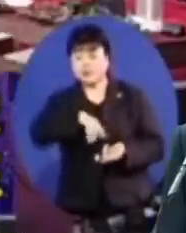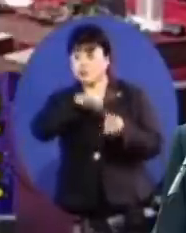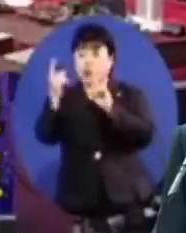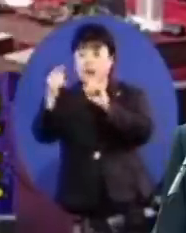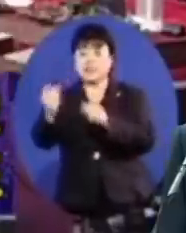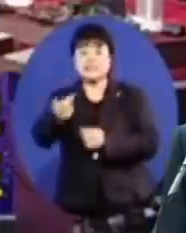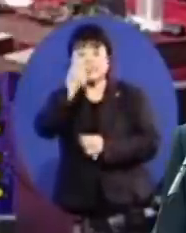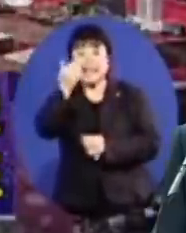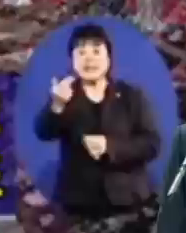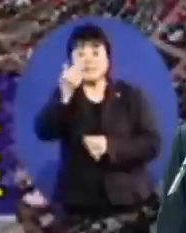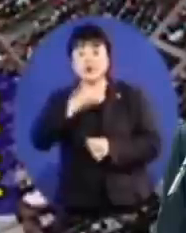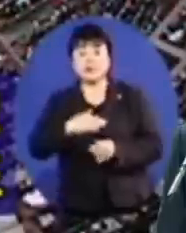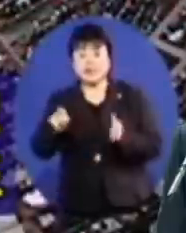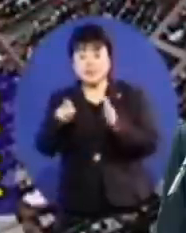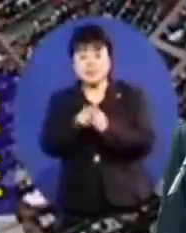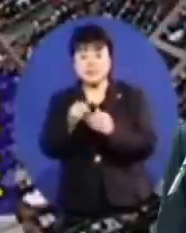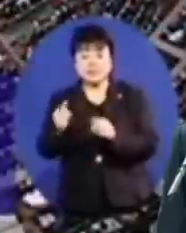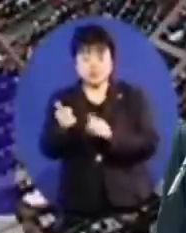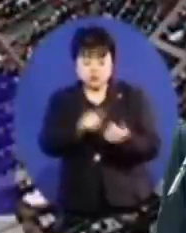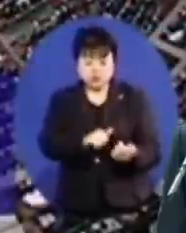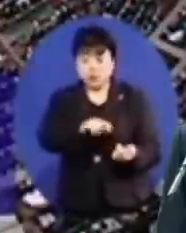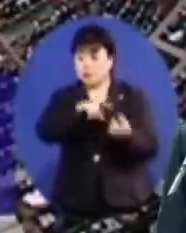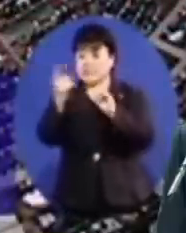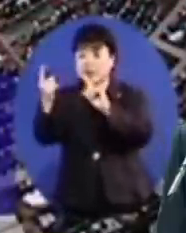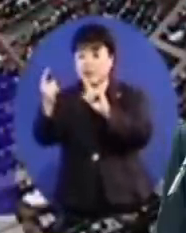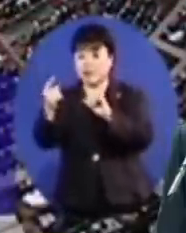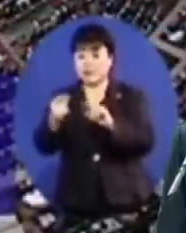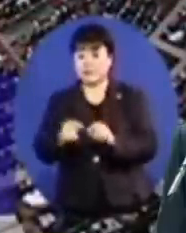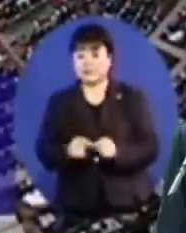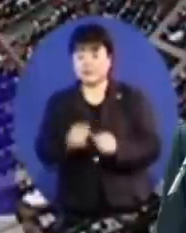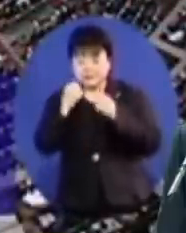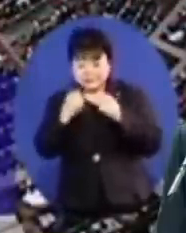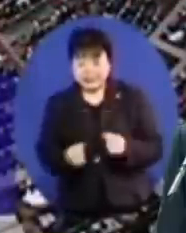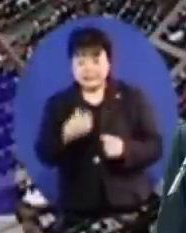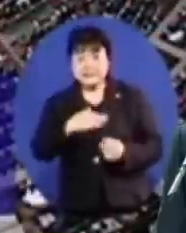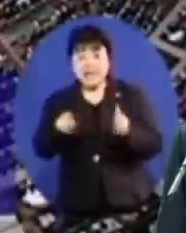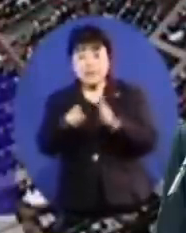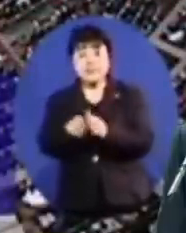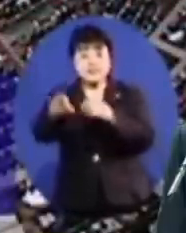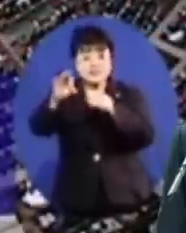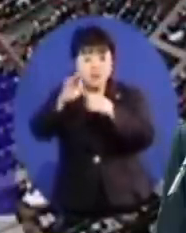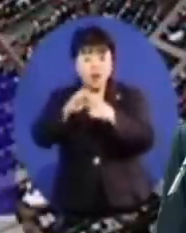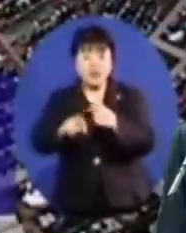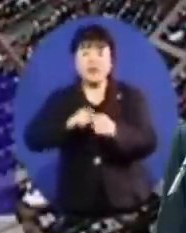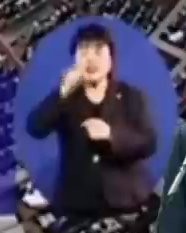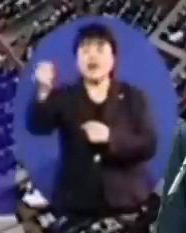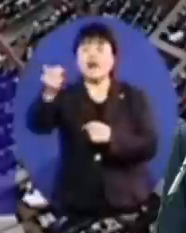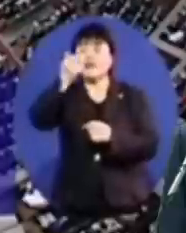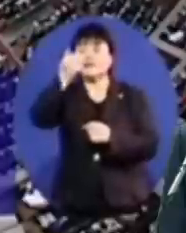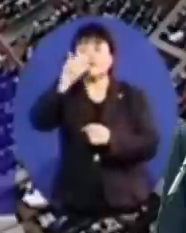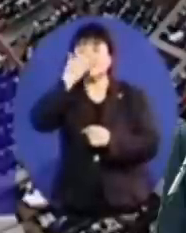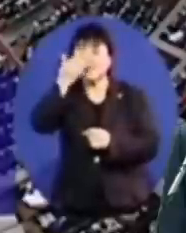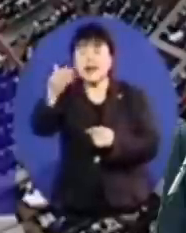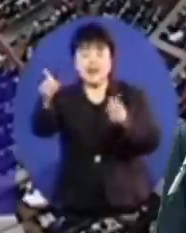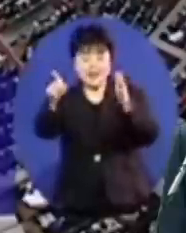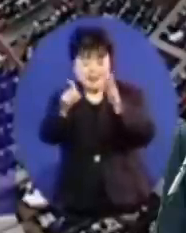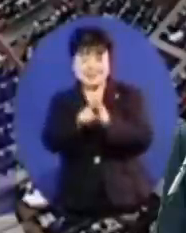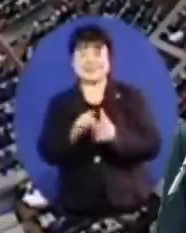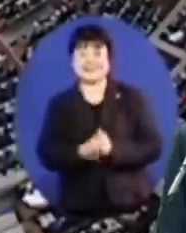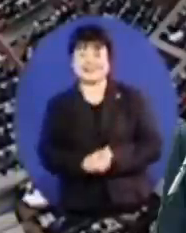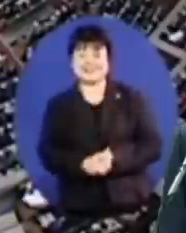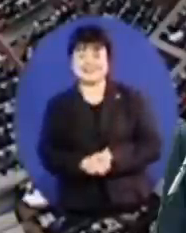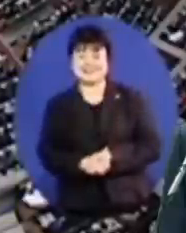부활이요 생명이니 나를 믿는 자는 죽어도 살겠고 무릇 살아서 나를 믿는 자는 영원히 죽지 아니하리니라고 말하는